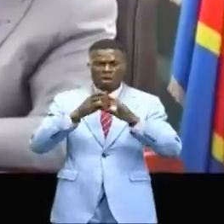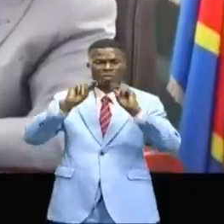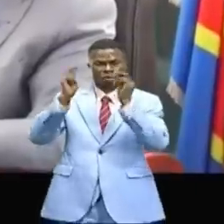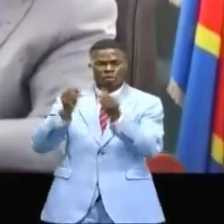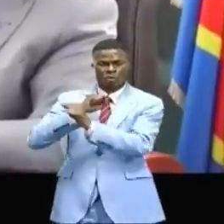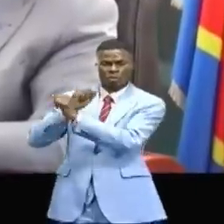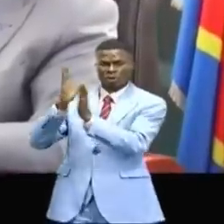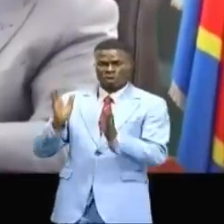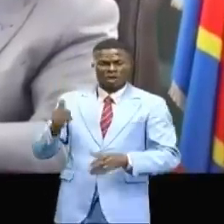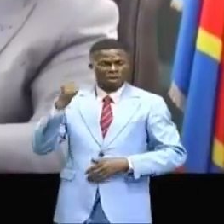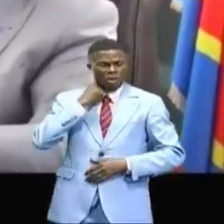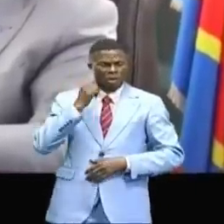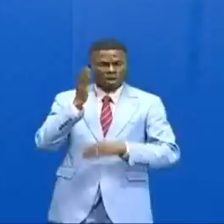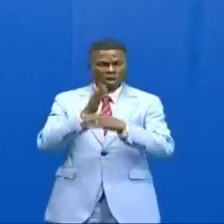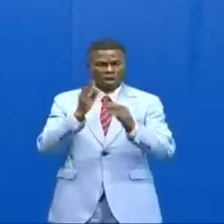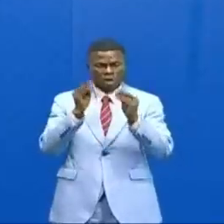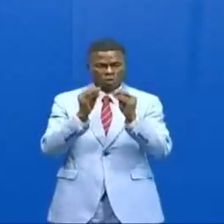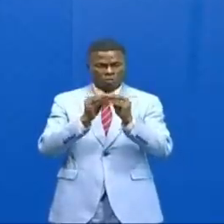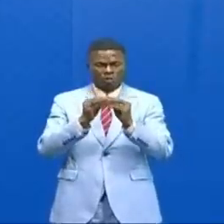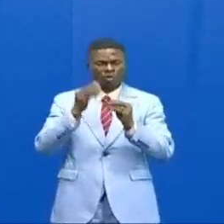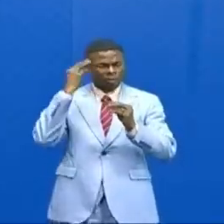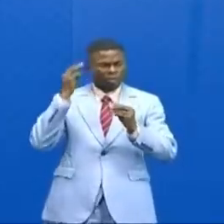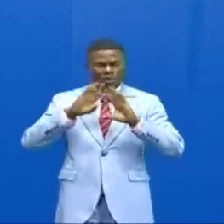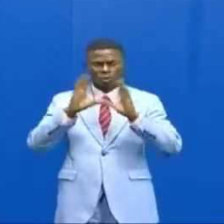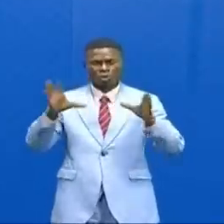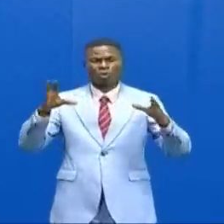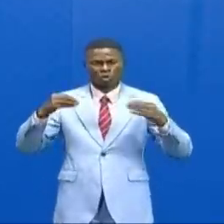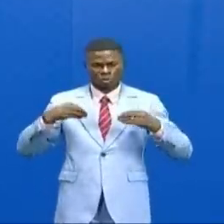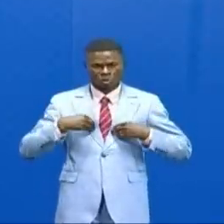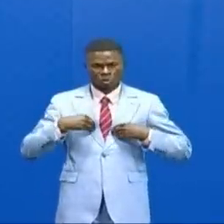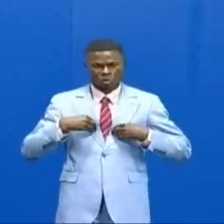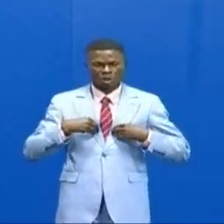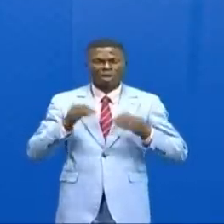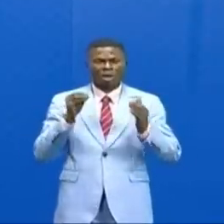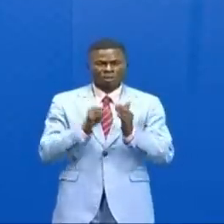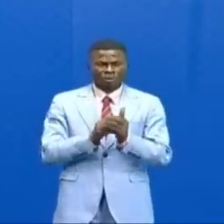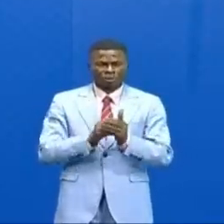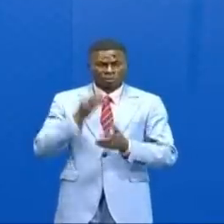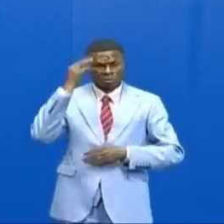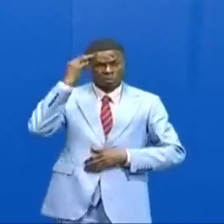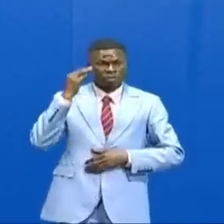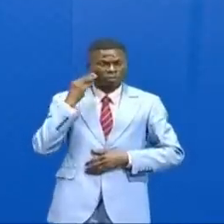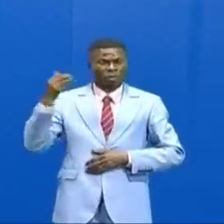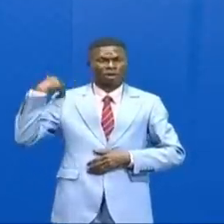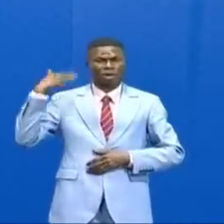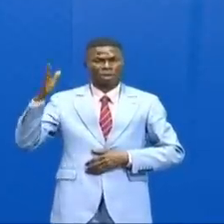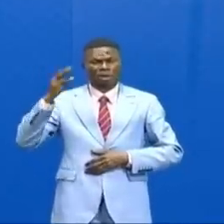syndicats. Le Conseil de ministres en a pris acte. À son tour, le ministre